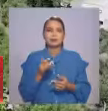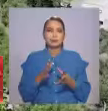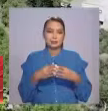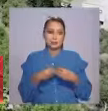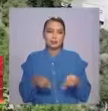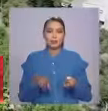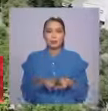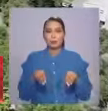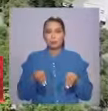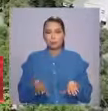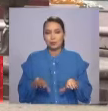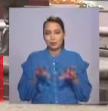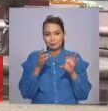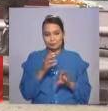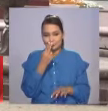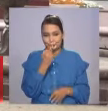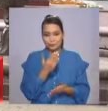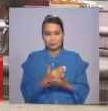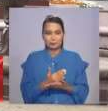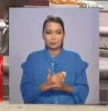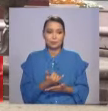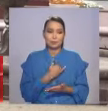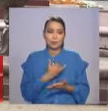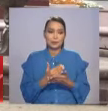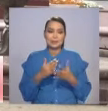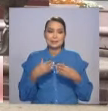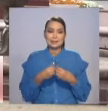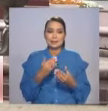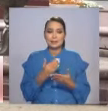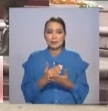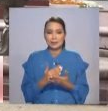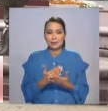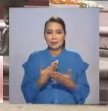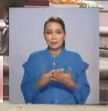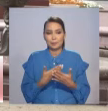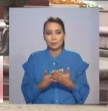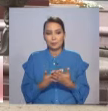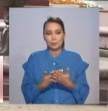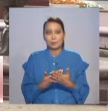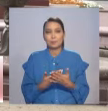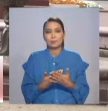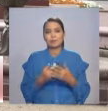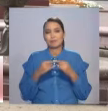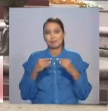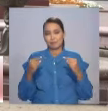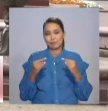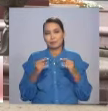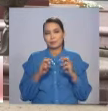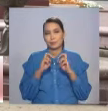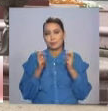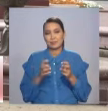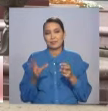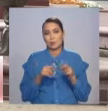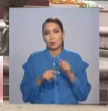принято. В нашей семье это есть как минимум встреча за одним столом всех родственников